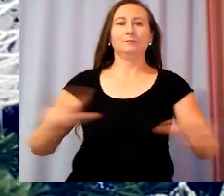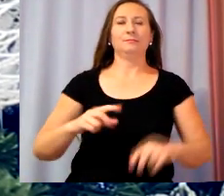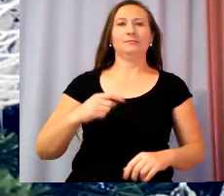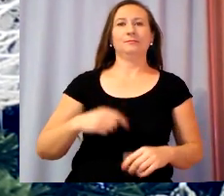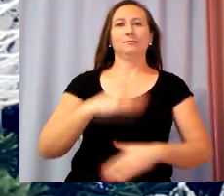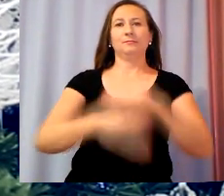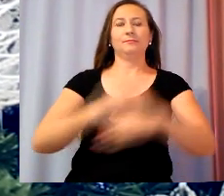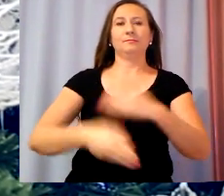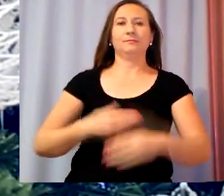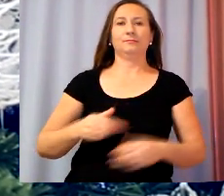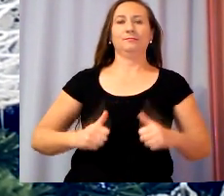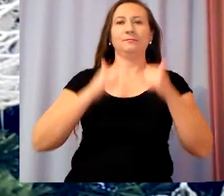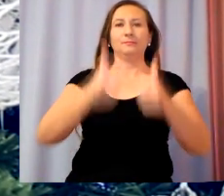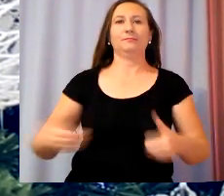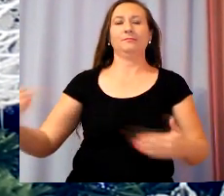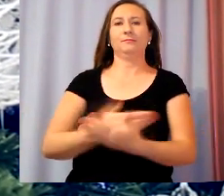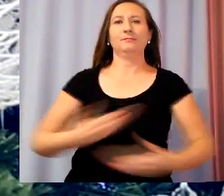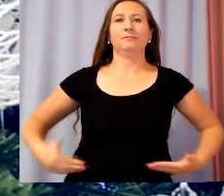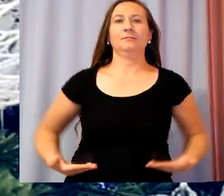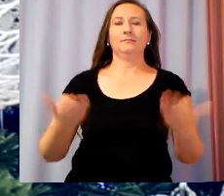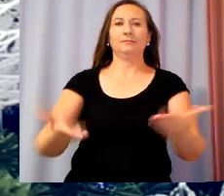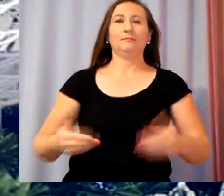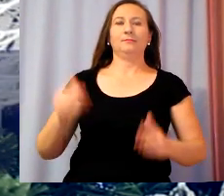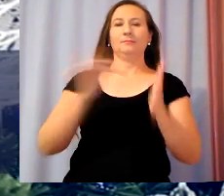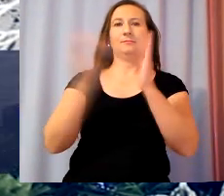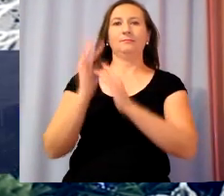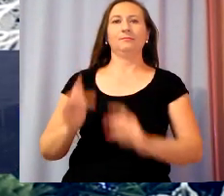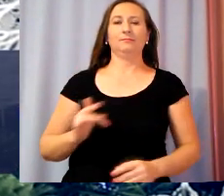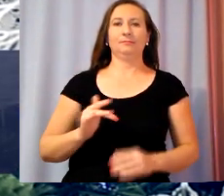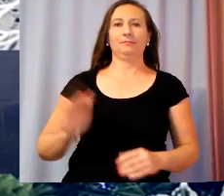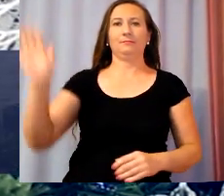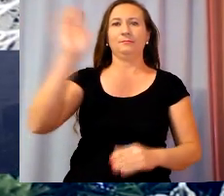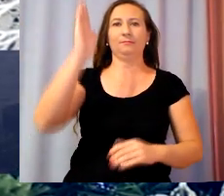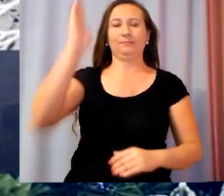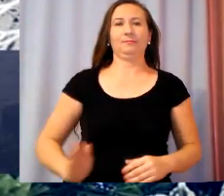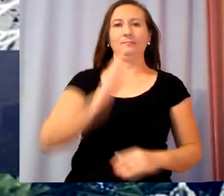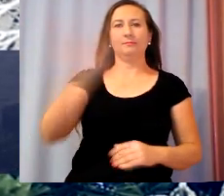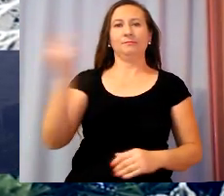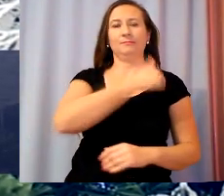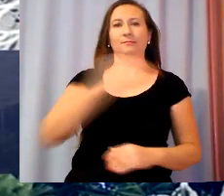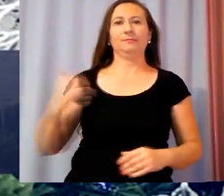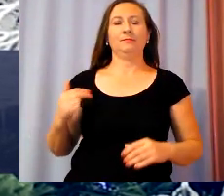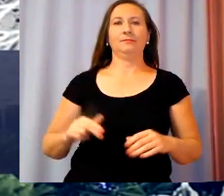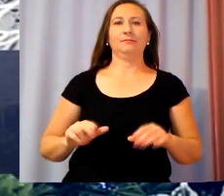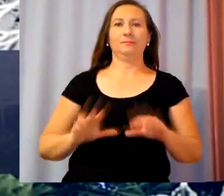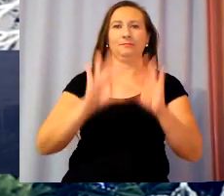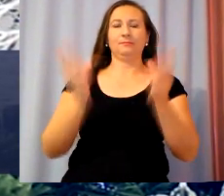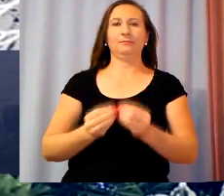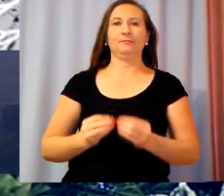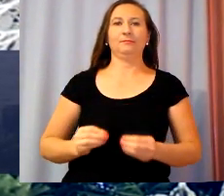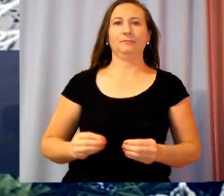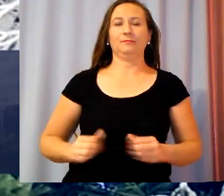życzę Państwu, aby nowonarodzony Chrystus błogosławił nam wszystkim, abyśmy w zdrowiu i